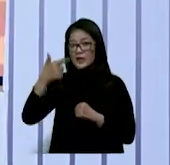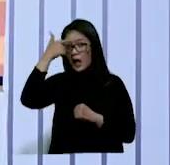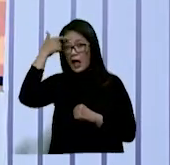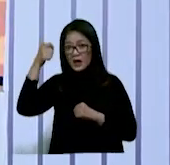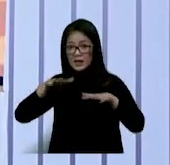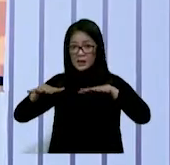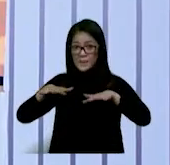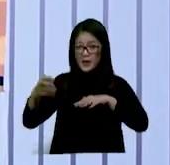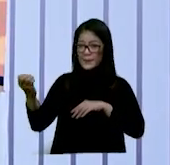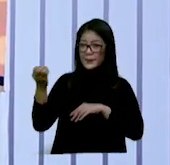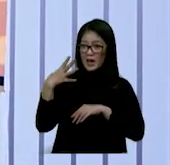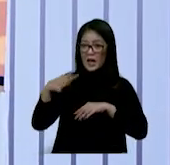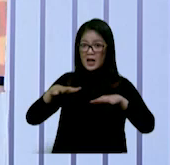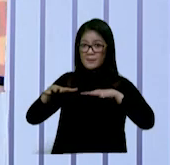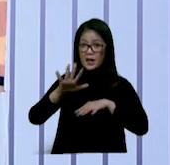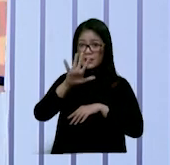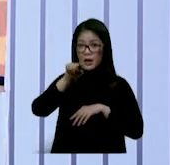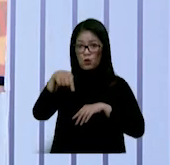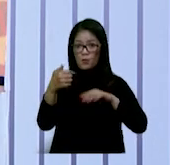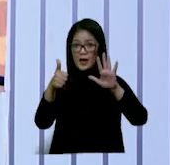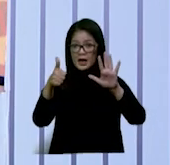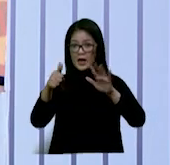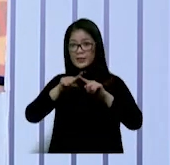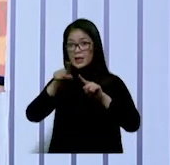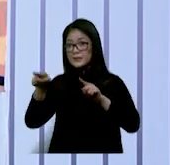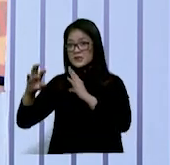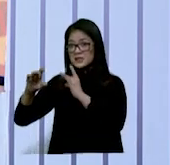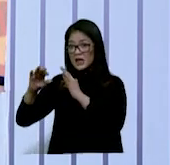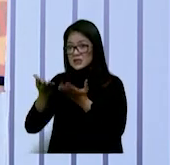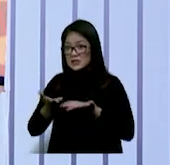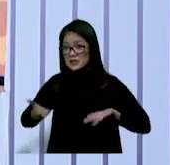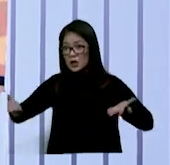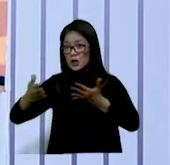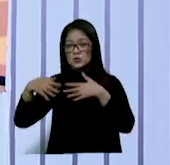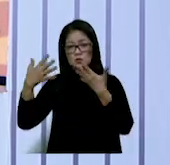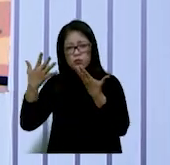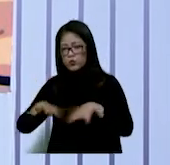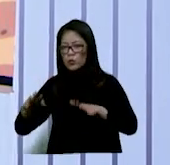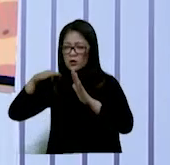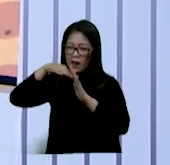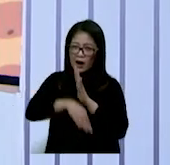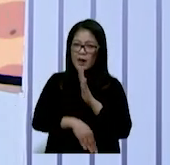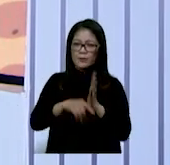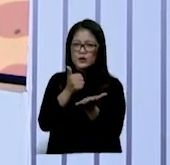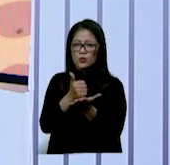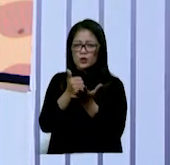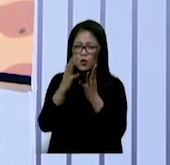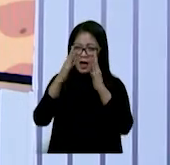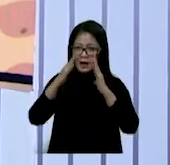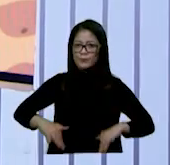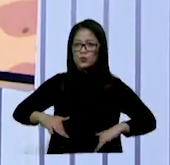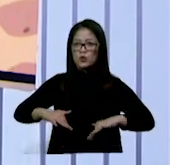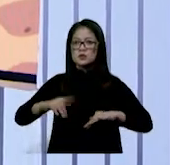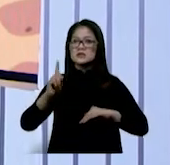Cianjur cukup tinggi. Ini juga dipicu karena jenis tanah di Cianjur merupakan jenis tanah endapan, pemirsa. Struktur tanah